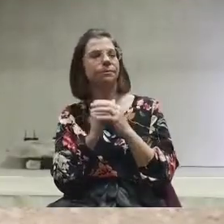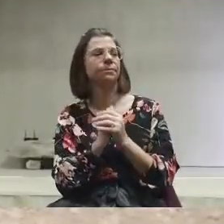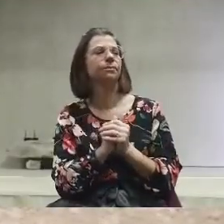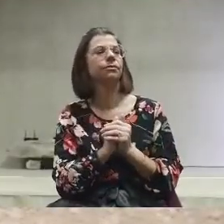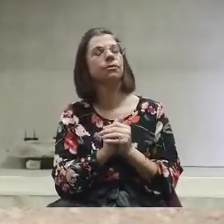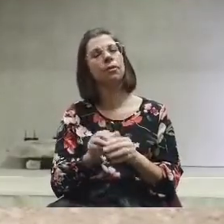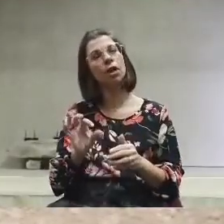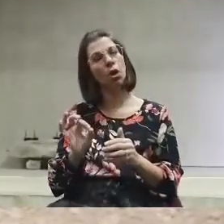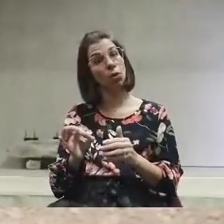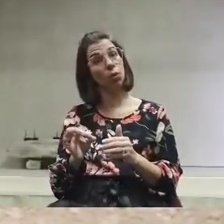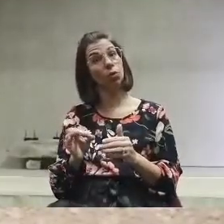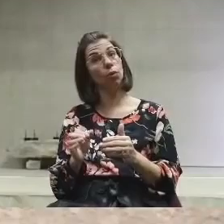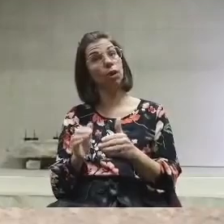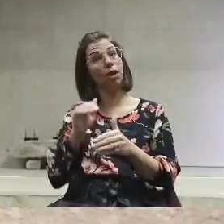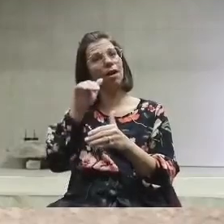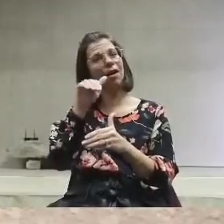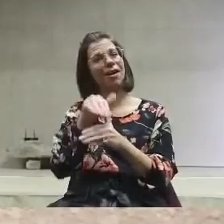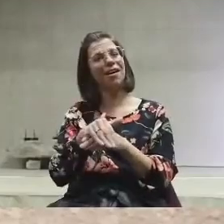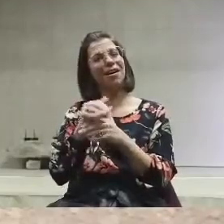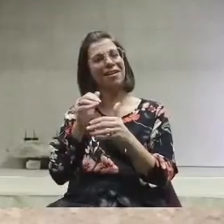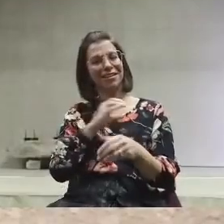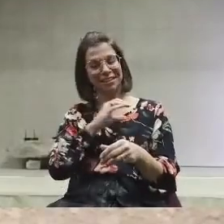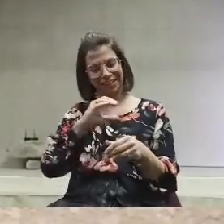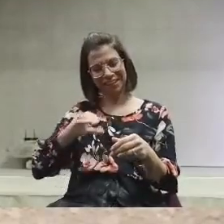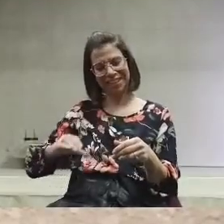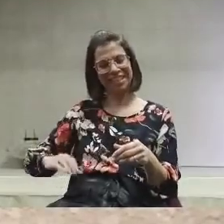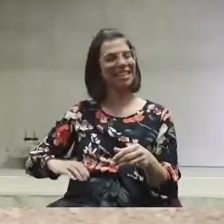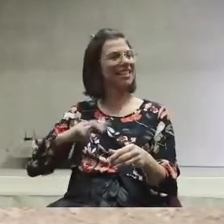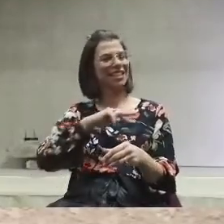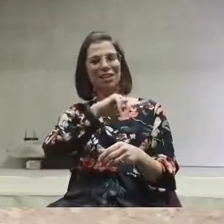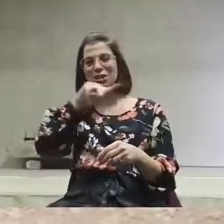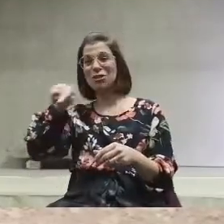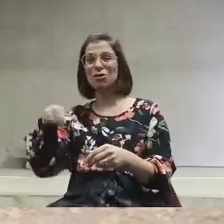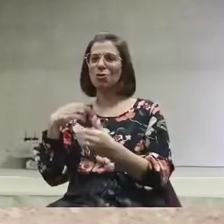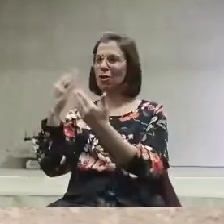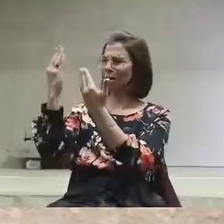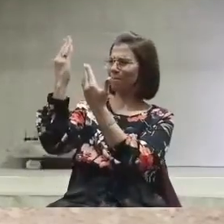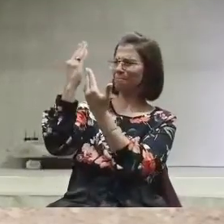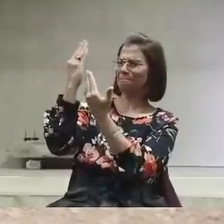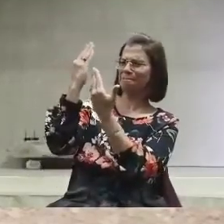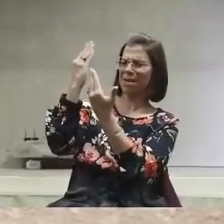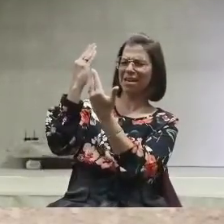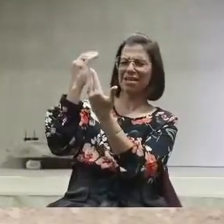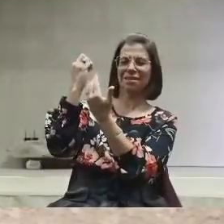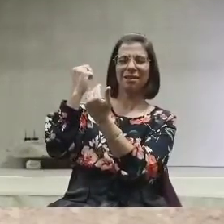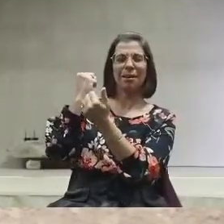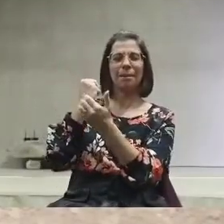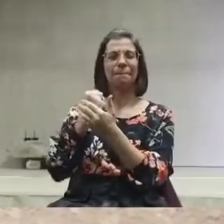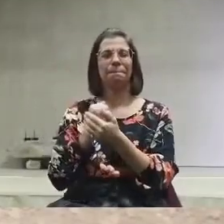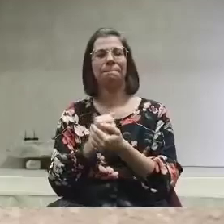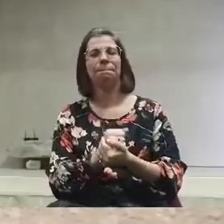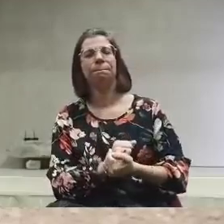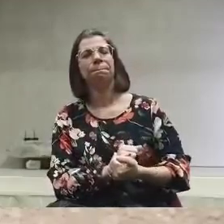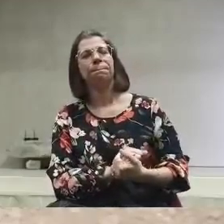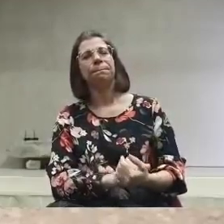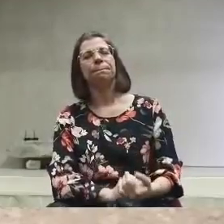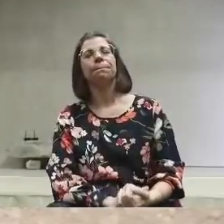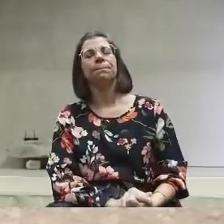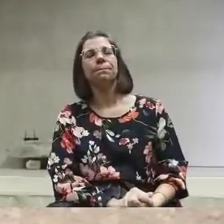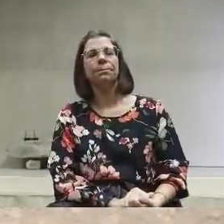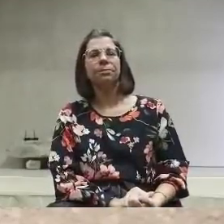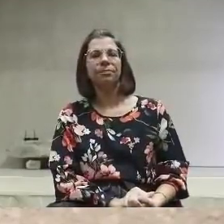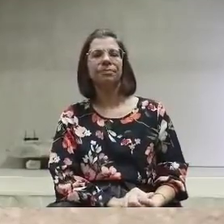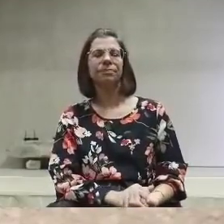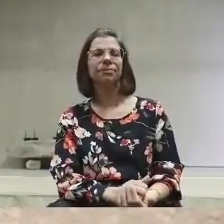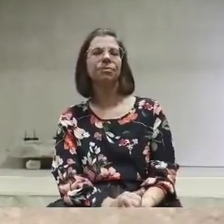En Christ, nous sommes bénis. Alléluia. Imaginez un policier vous arrête. Chut, excès de vitesse.